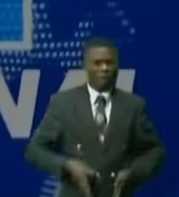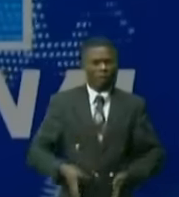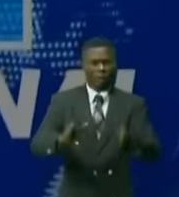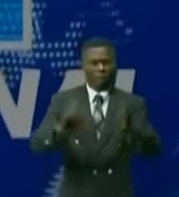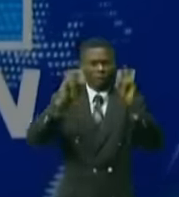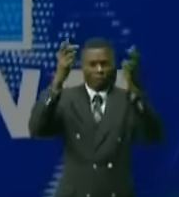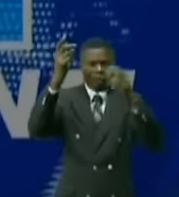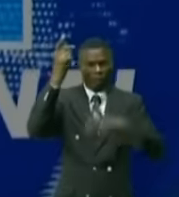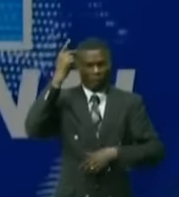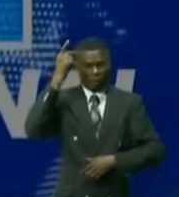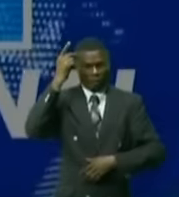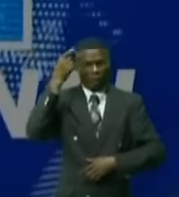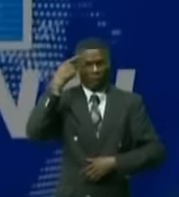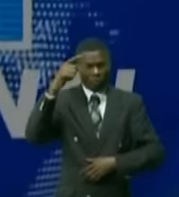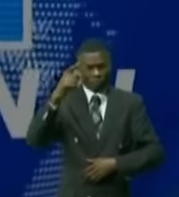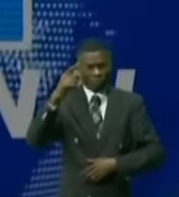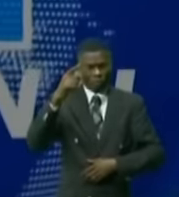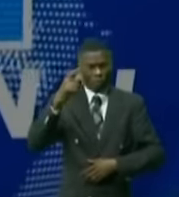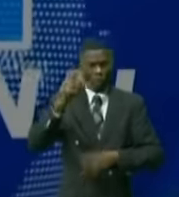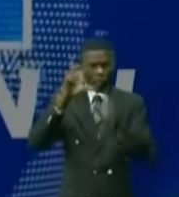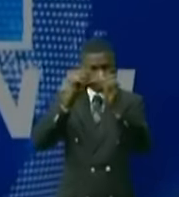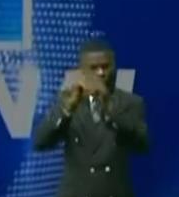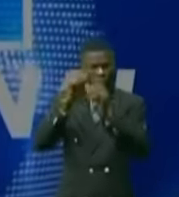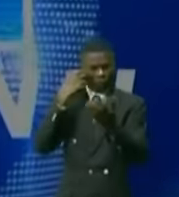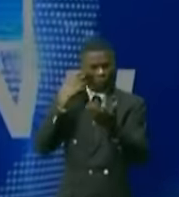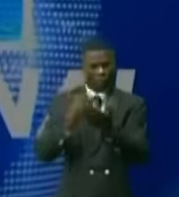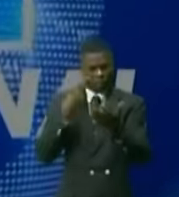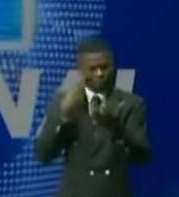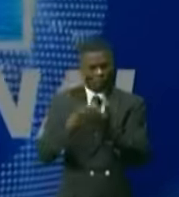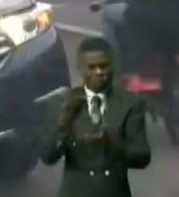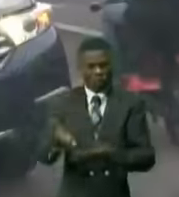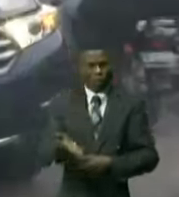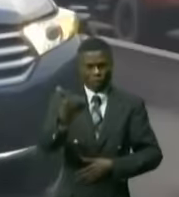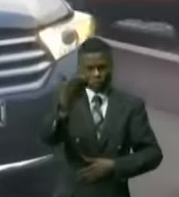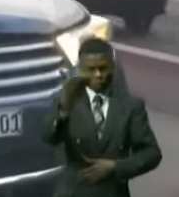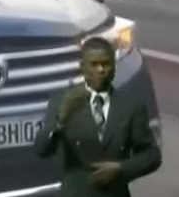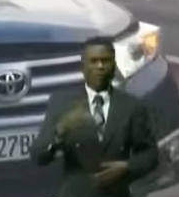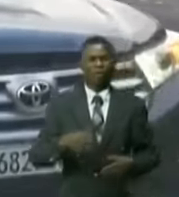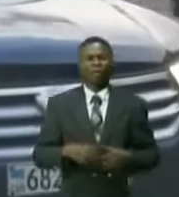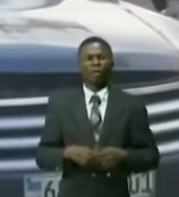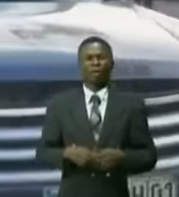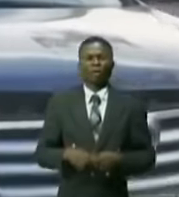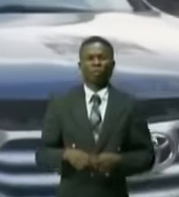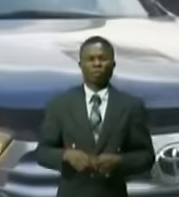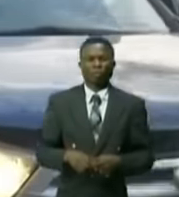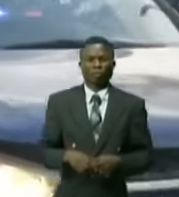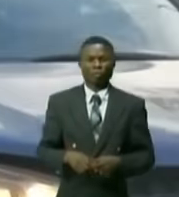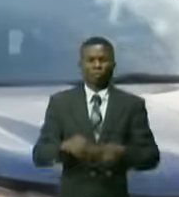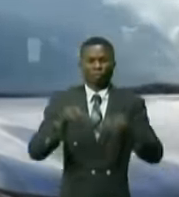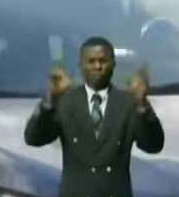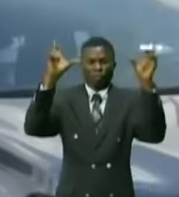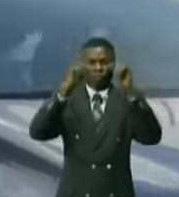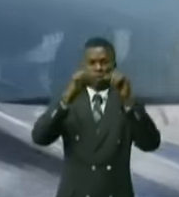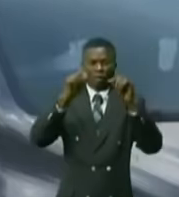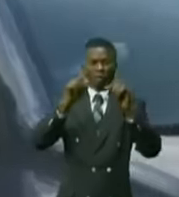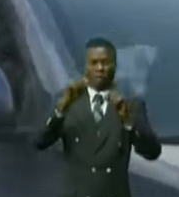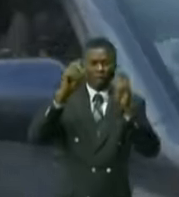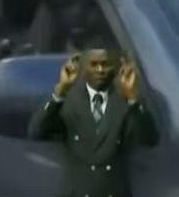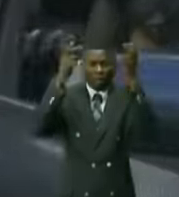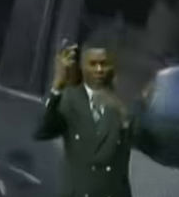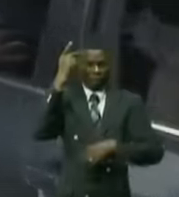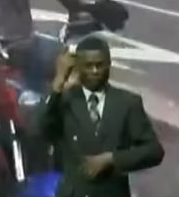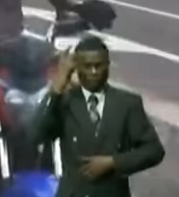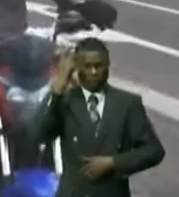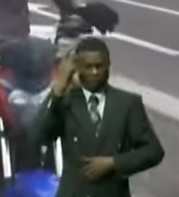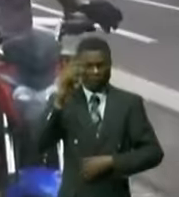artères de la ville pour faire le constat. Regardez. Voici l'image de la ville de Kinshasa